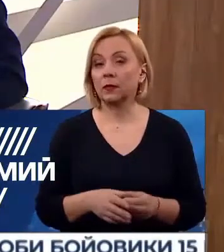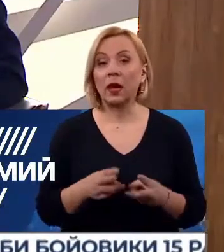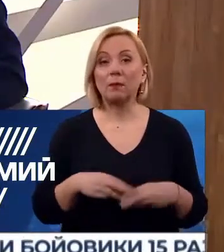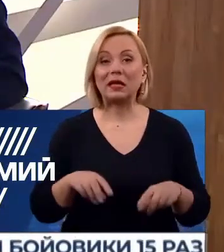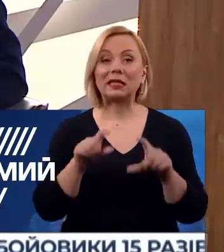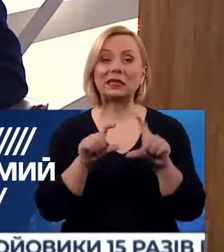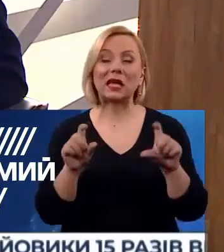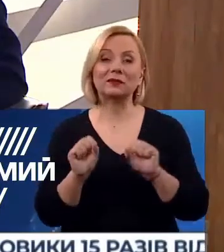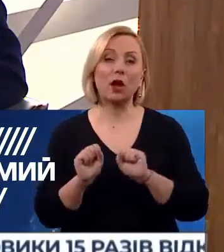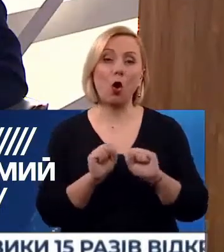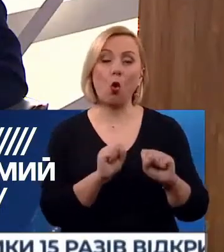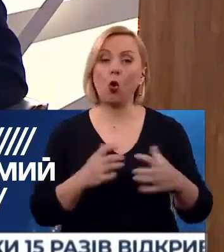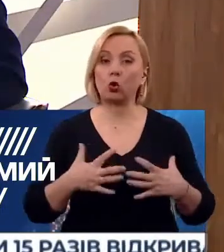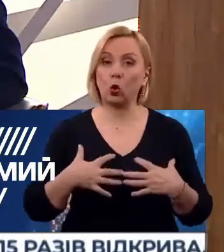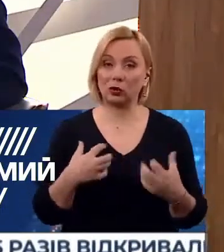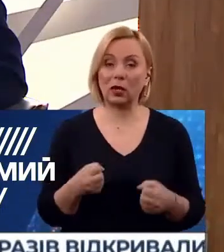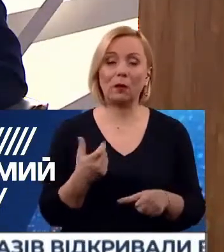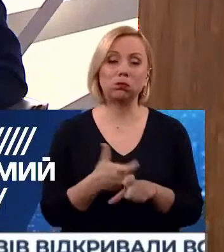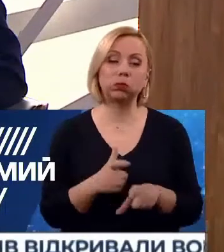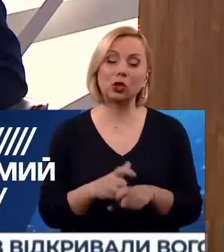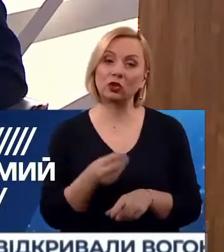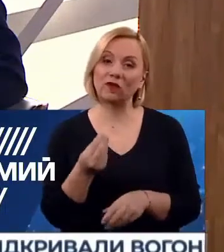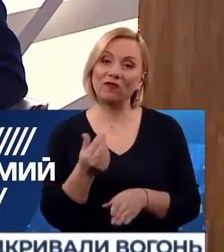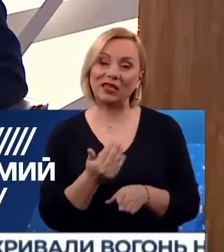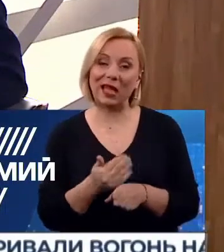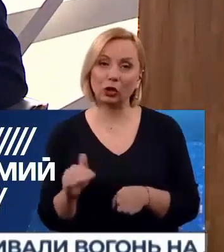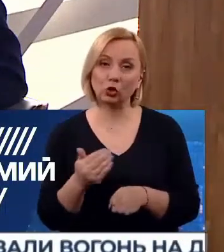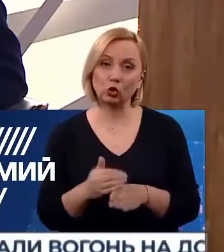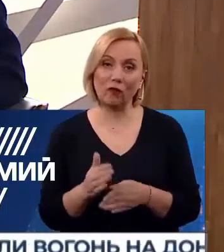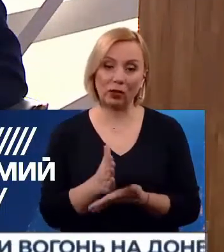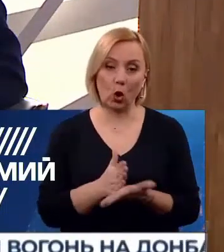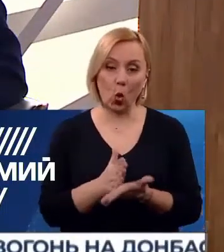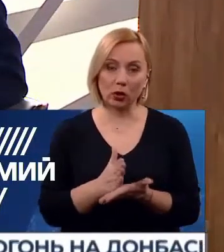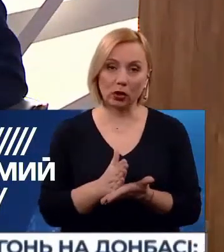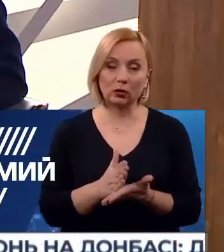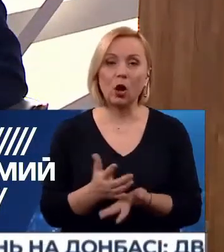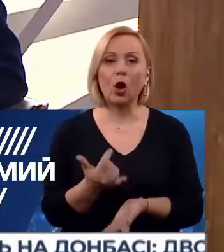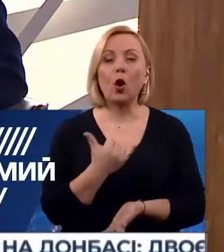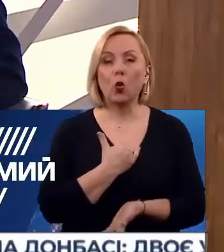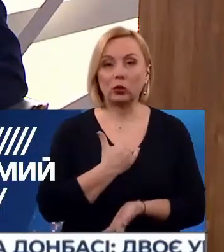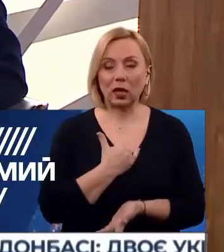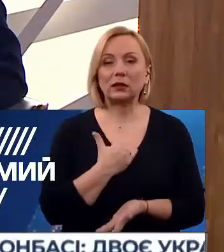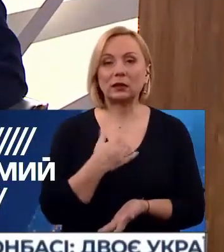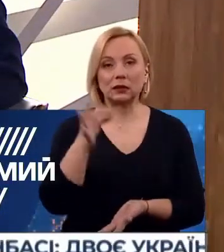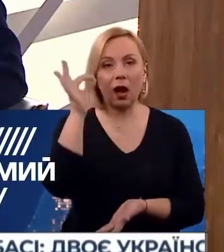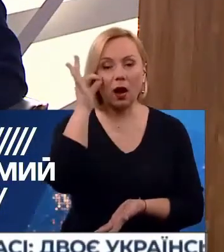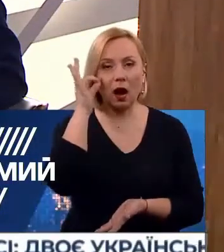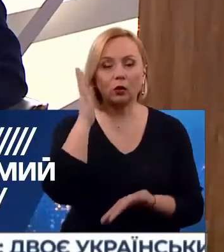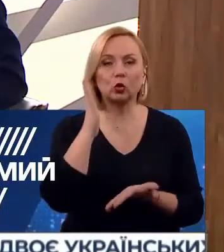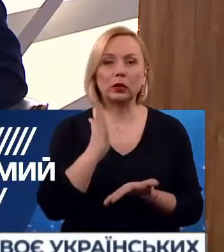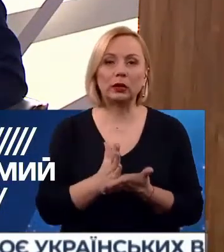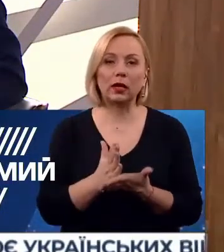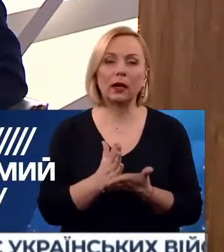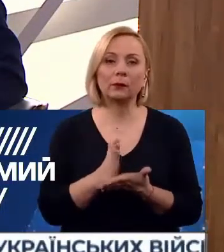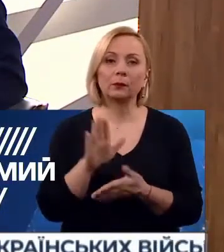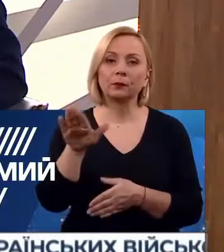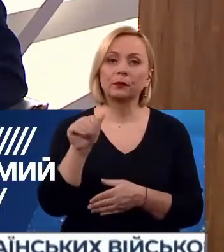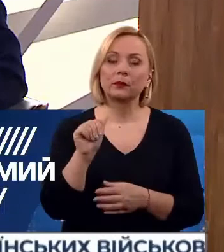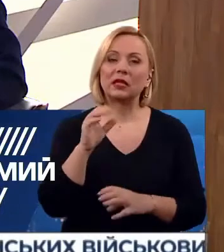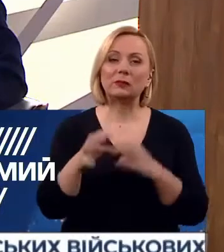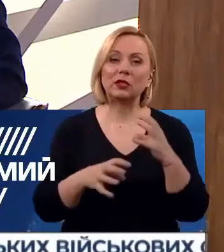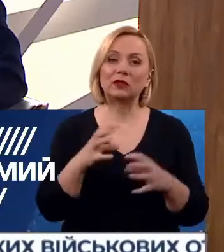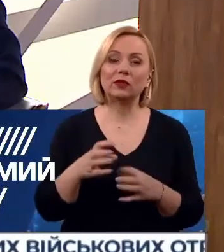охорони здоров'я є найбільш фінансованим взагалі органом, тому що в нас, я нагадую, є кредит Світового банку